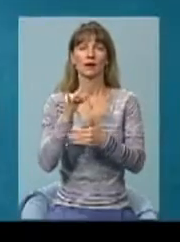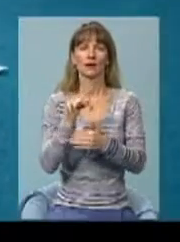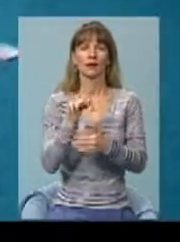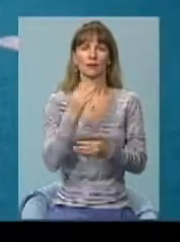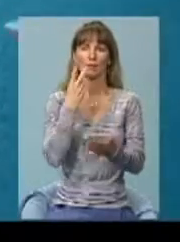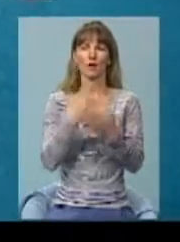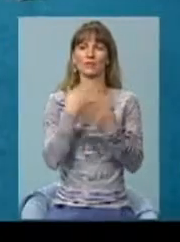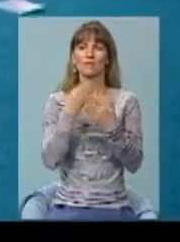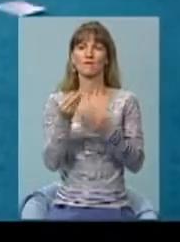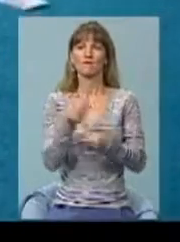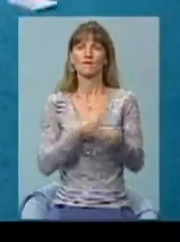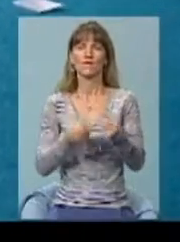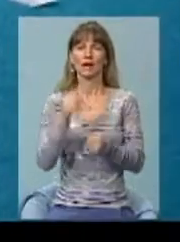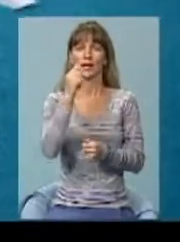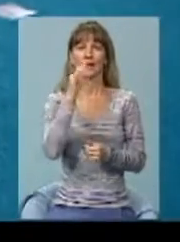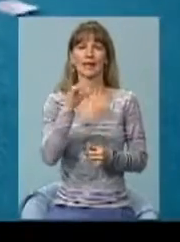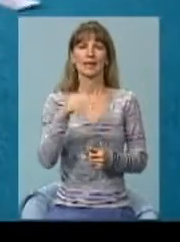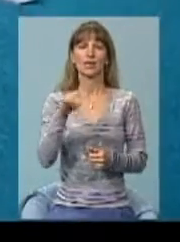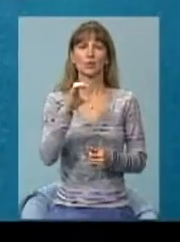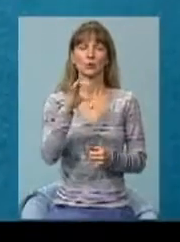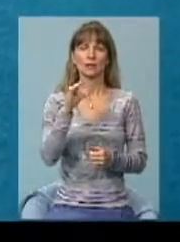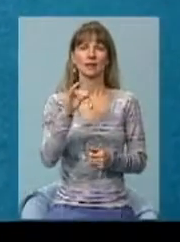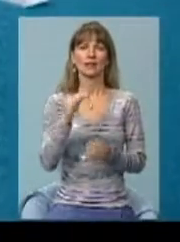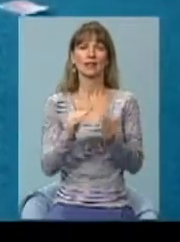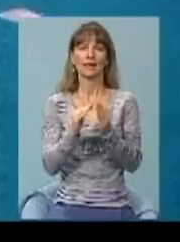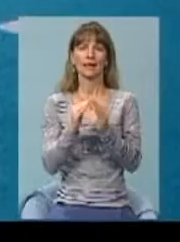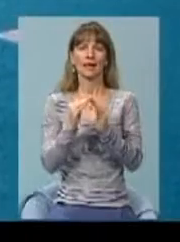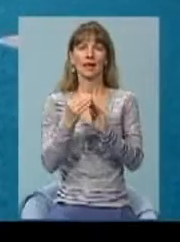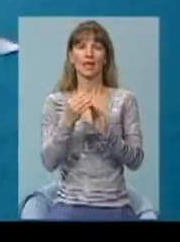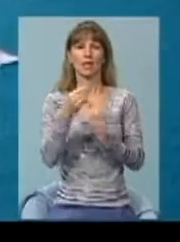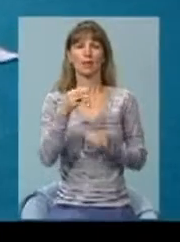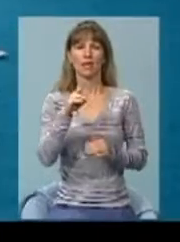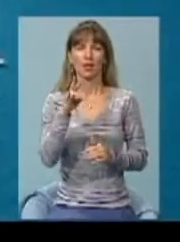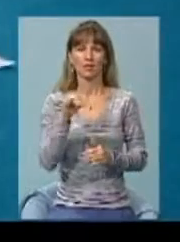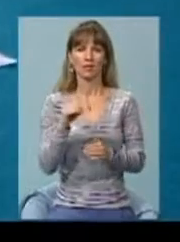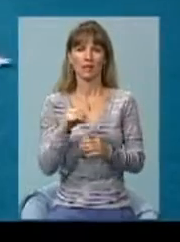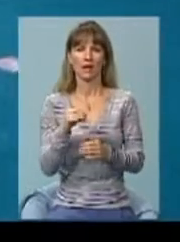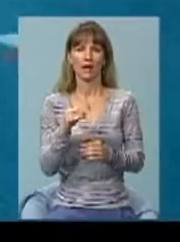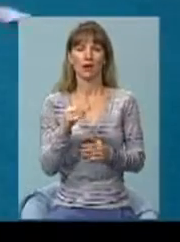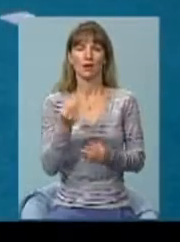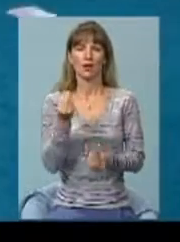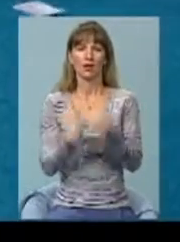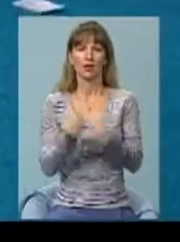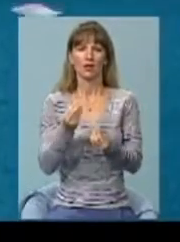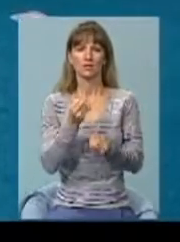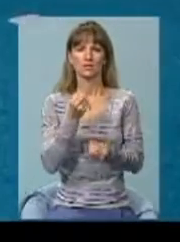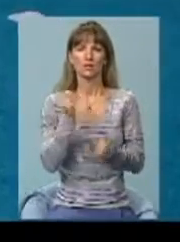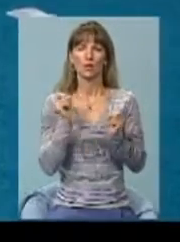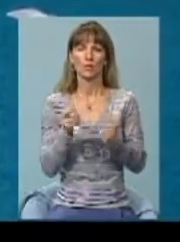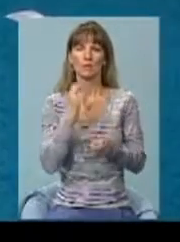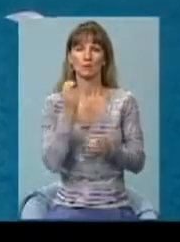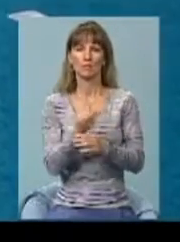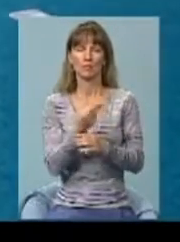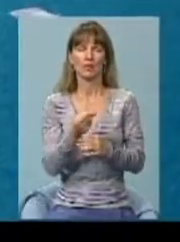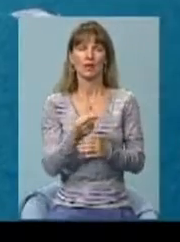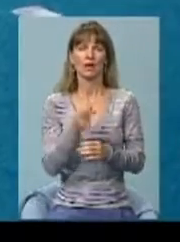фокуси. Індуси, браміни і єгиптяни ведуть гру з найотруйнішими зміями. Аби вберегти своє життя, часто фокусники